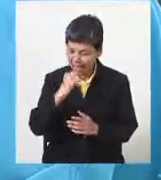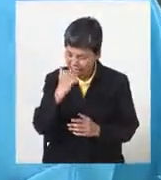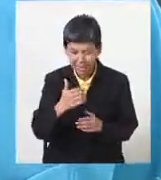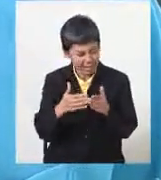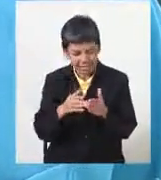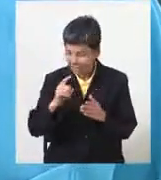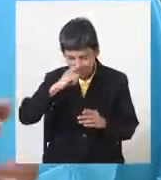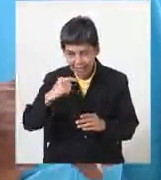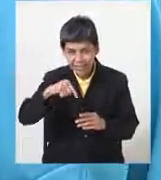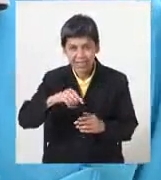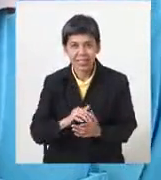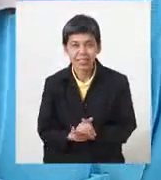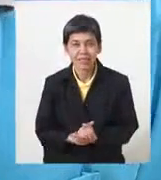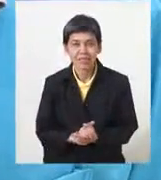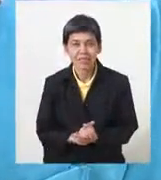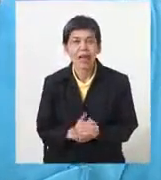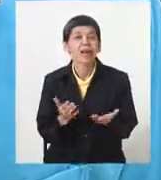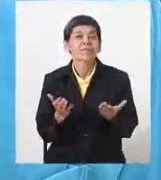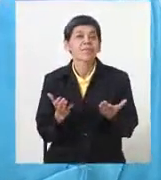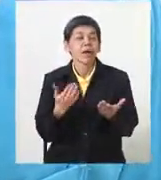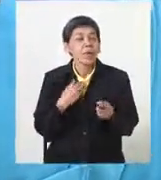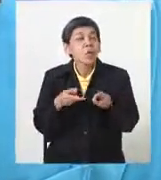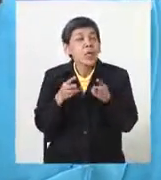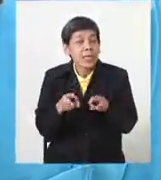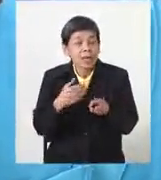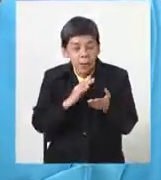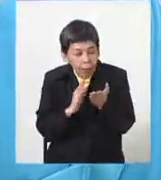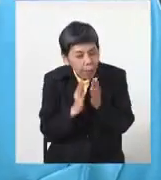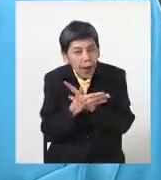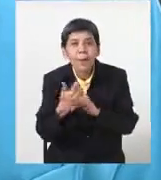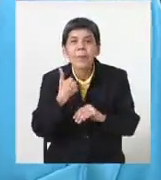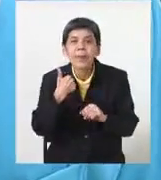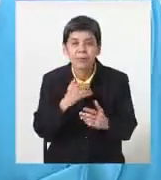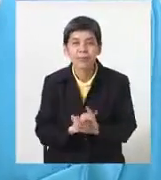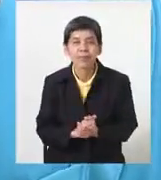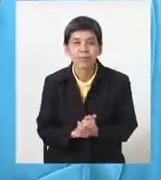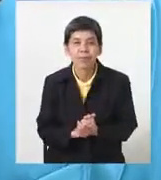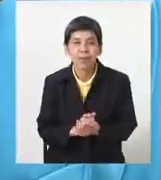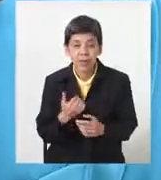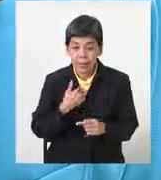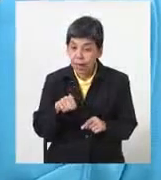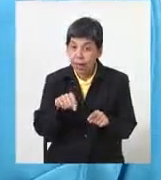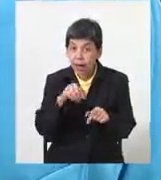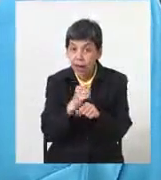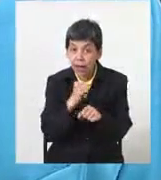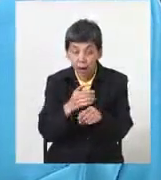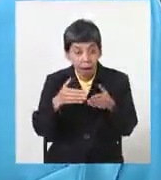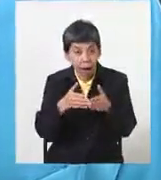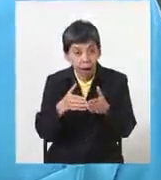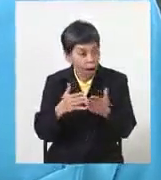จุดเนี้ยเยอะที่สุดในประเทศไทยแต่ตอนนี้มันวิธีวิธีมันเปลี่ยนไปคือทานรถ